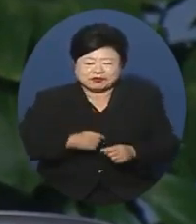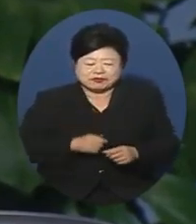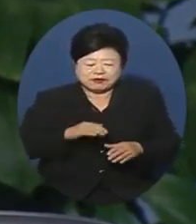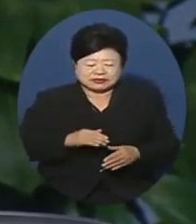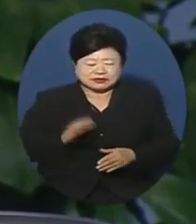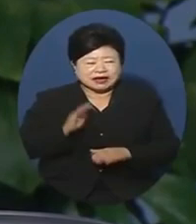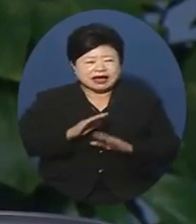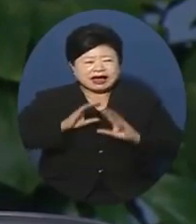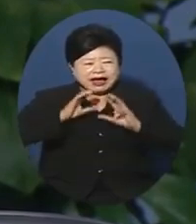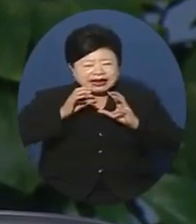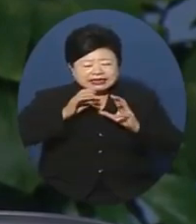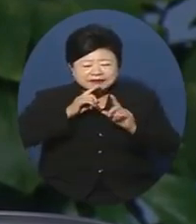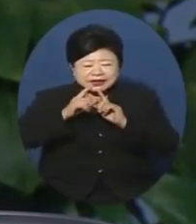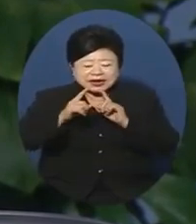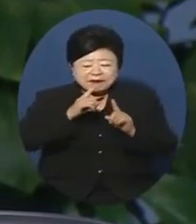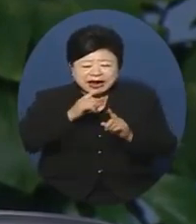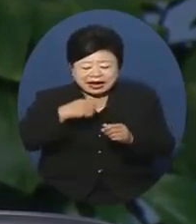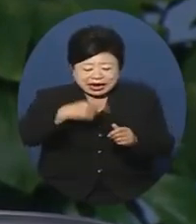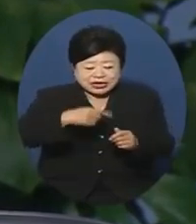하늘나라 일을 가르치는데